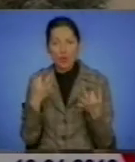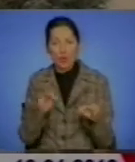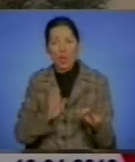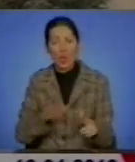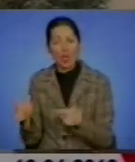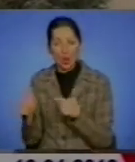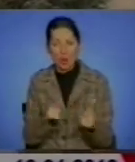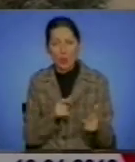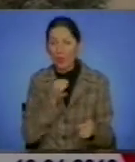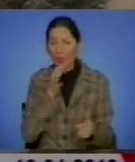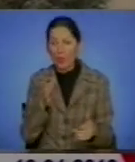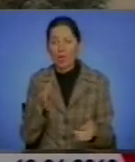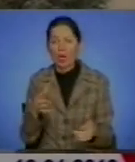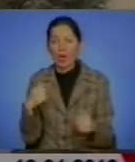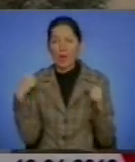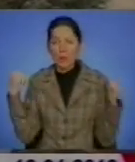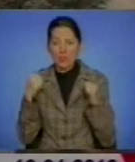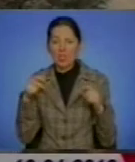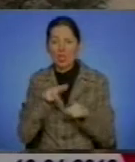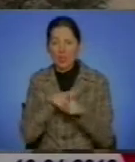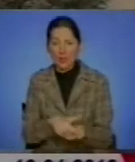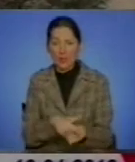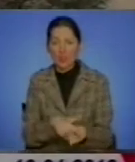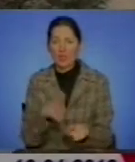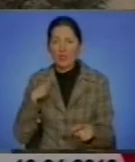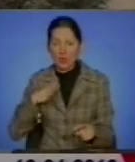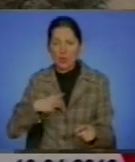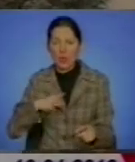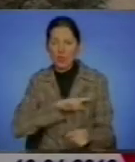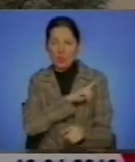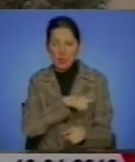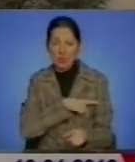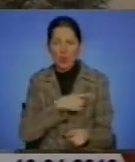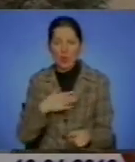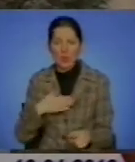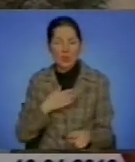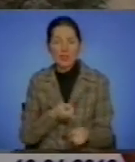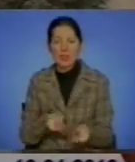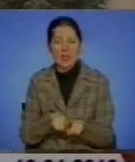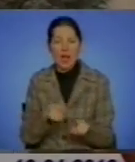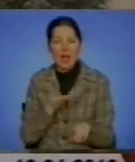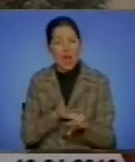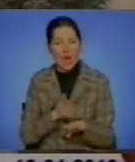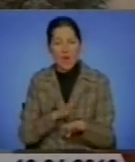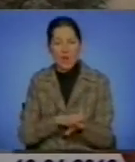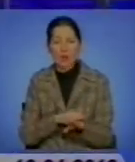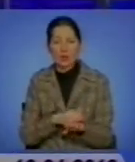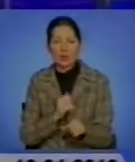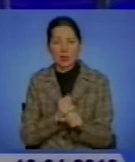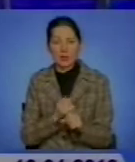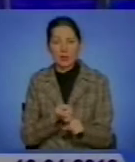до будь-яких фізичних навантажень. І на витривалість, і на силу. Тому, звісно, що мені не так важко давати ці